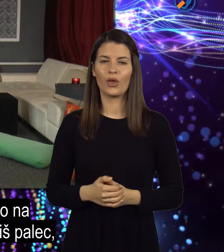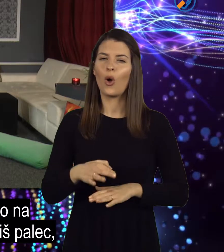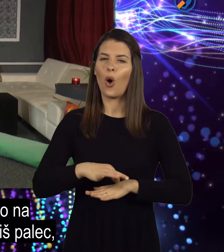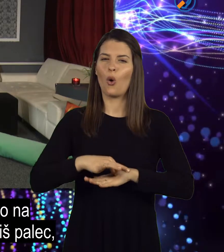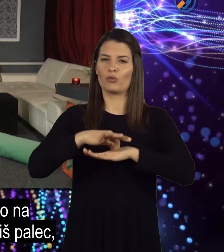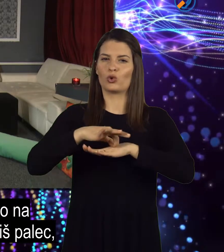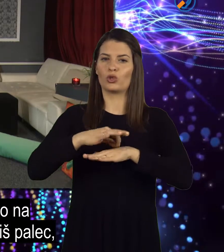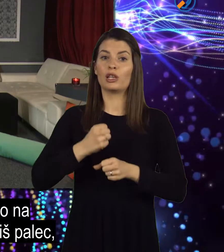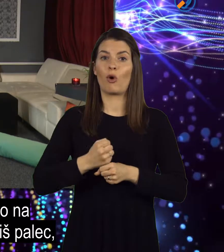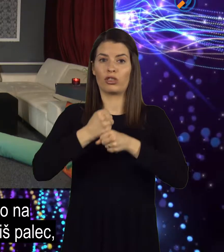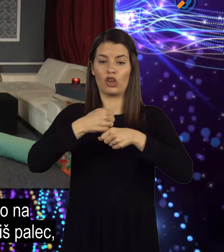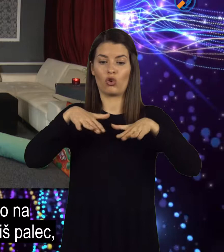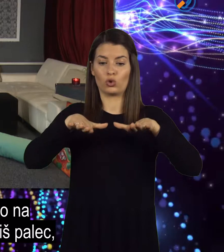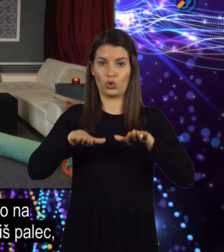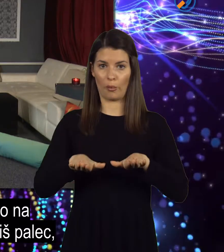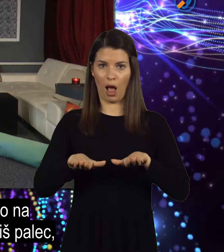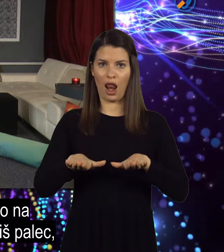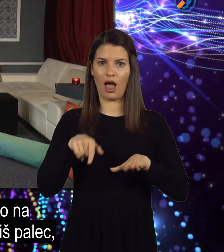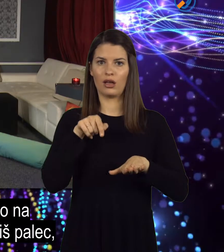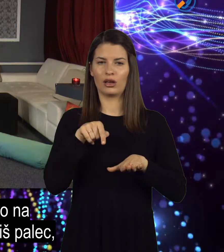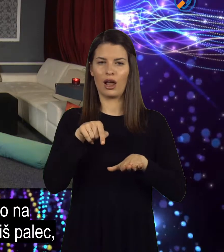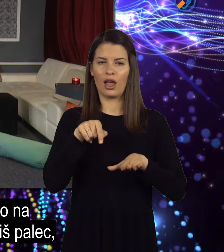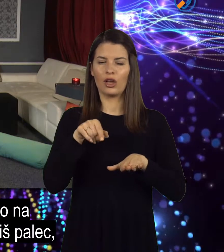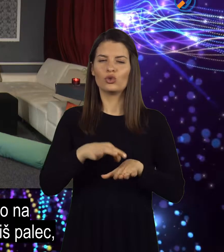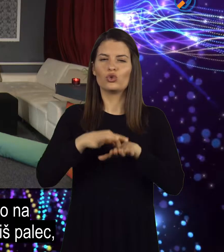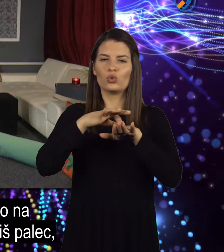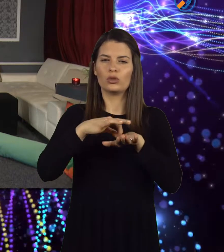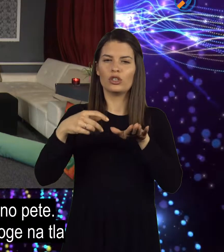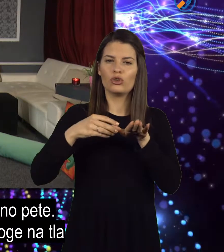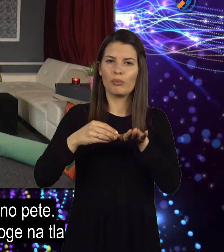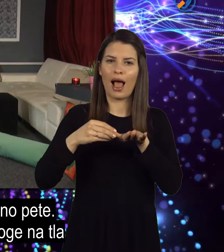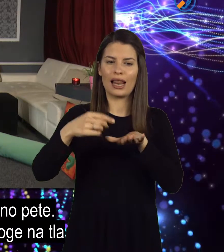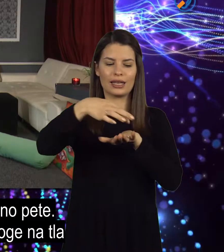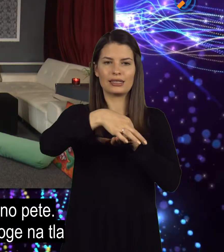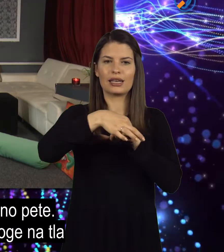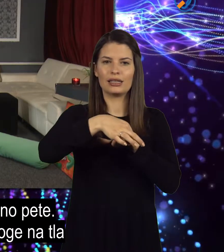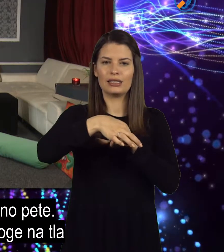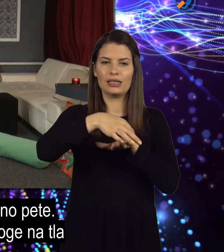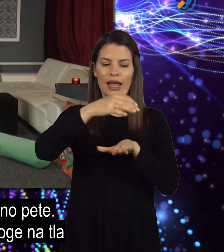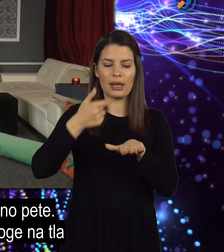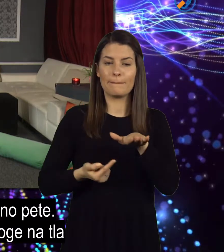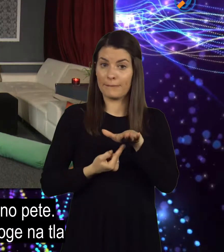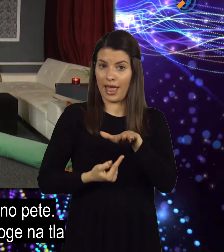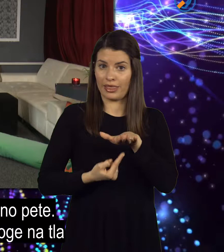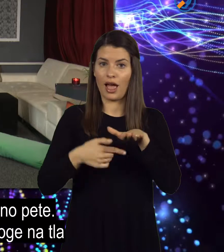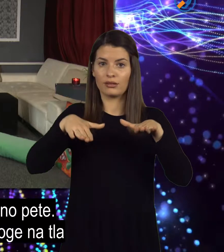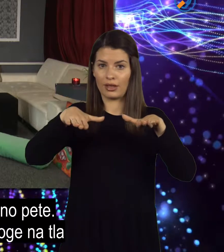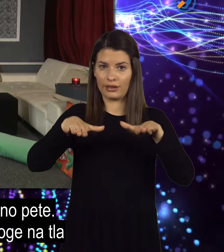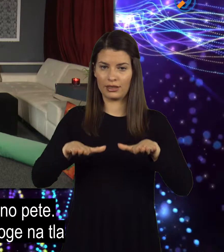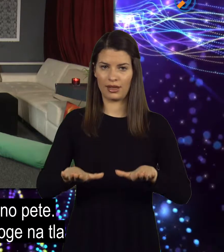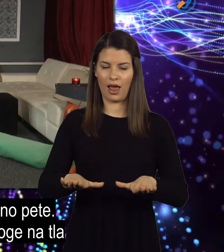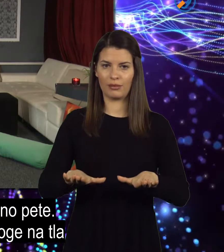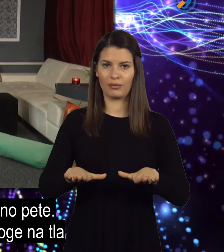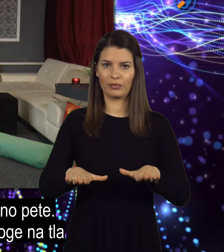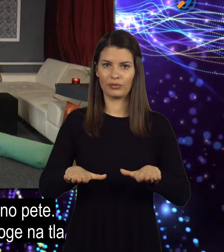Res to, čutimo težo na stopalih, torej začutiš palec, mezinec, sredino pete, res